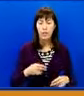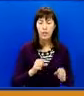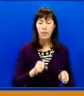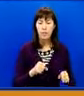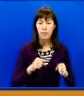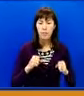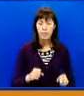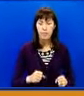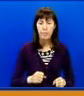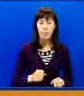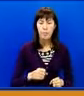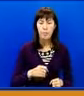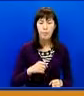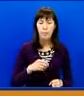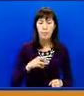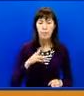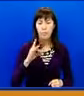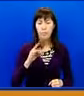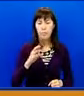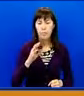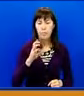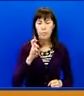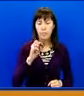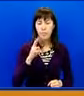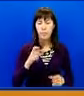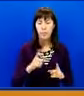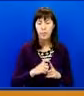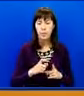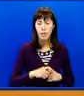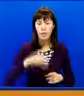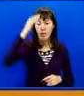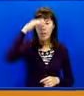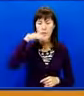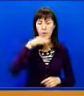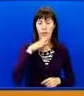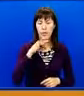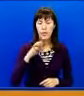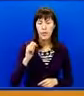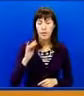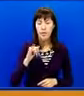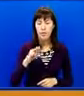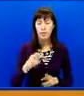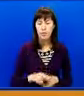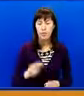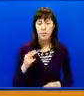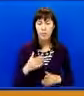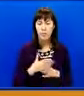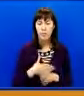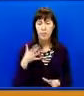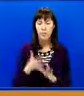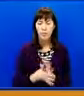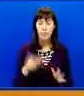боксер, ныне именуемым микрорайон Бекзат. По словам отца Бекзата Сейльхана Сатарханула, данный турнир помог